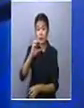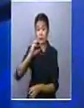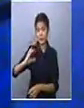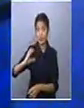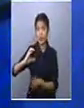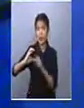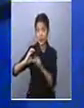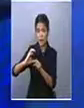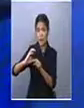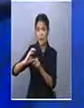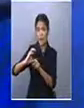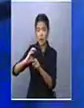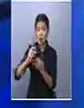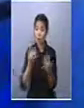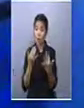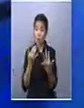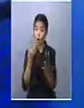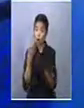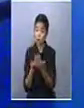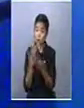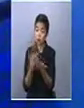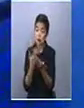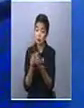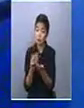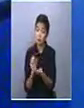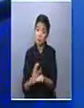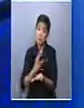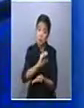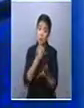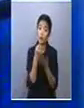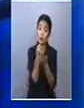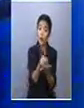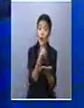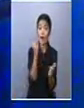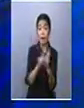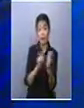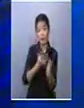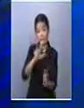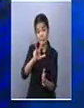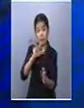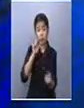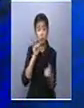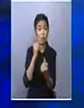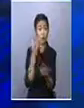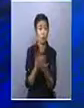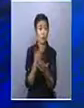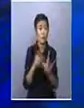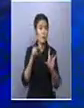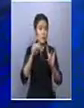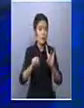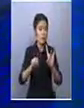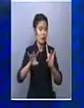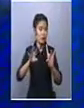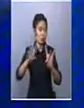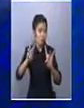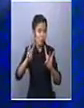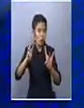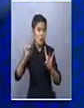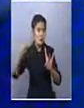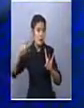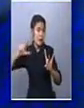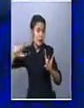ลนี้แล้วจะอนุมัติเงินช่วยเหลือในรอบที่3นะคะมูลค่า 8.6 หมื่นล้านยูโรหรือไม่นะคะและใน